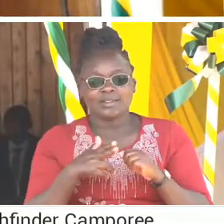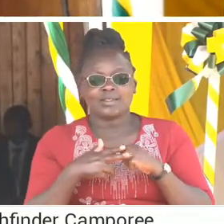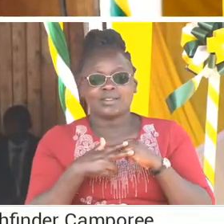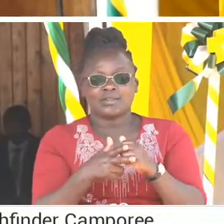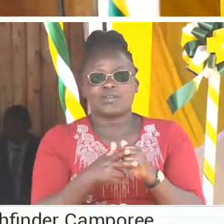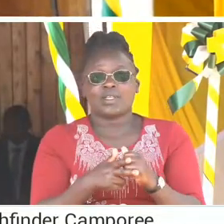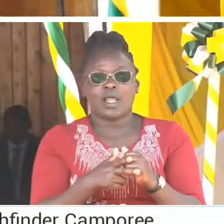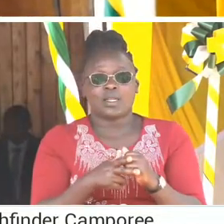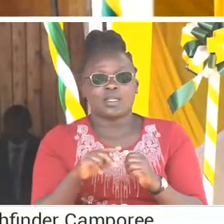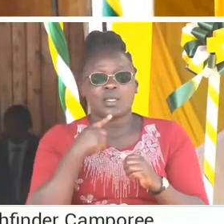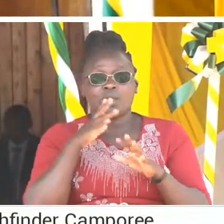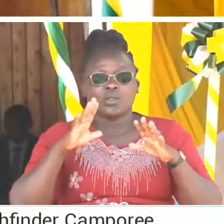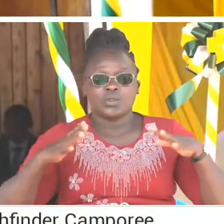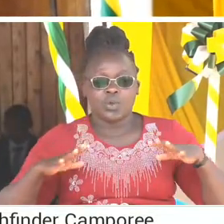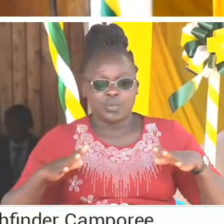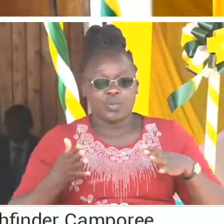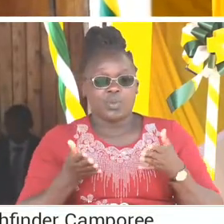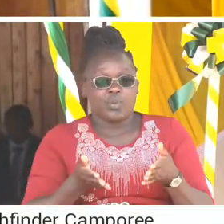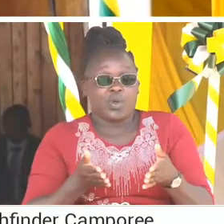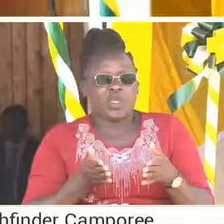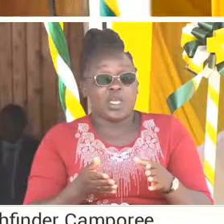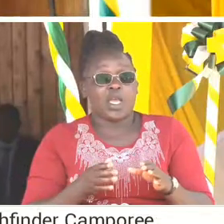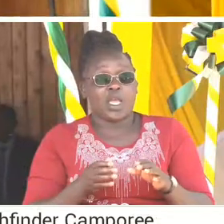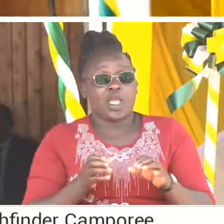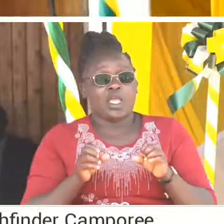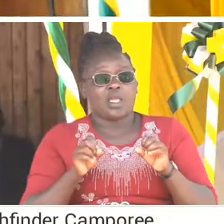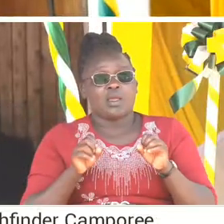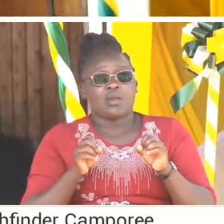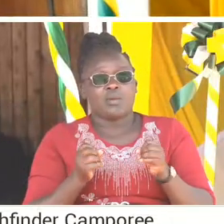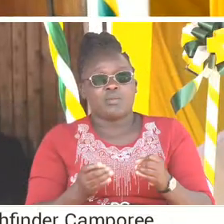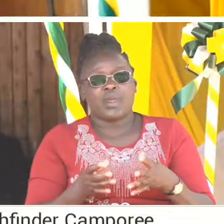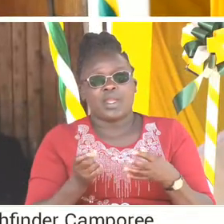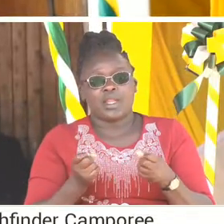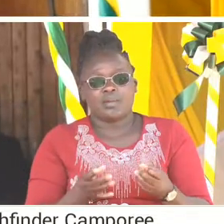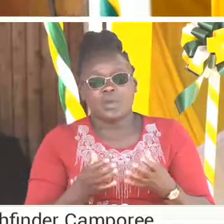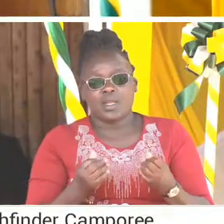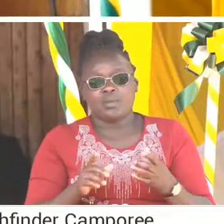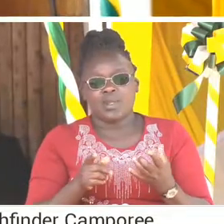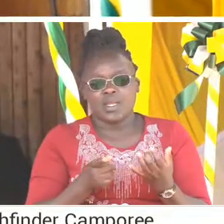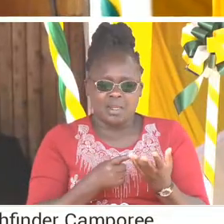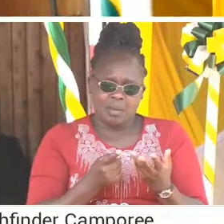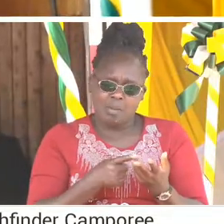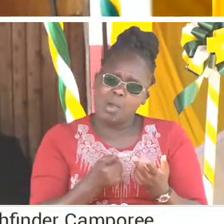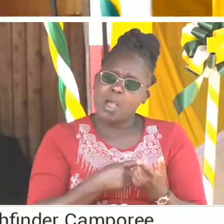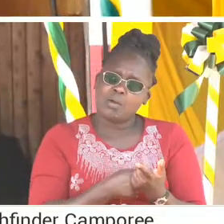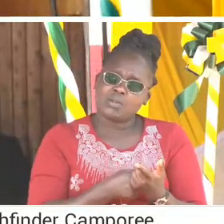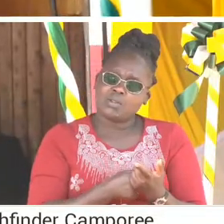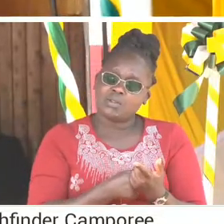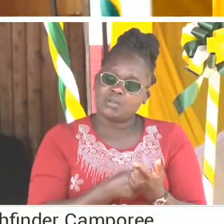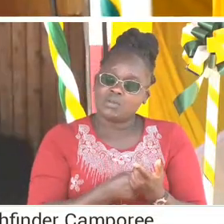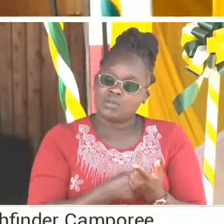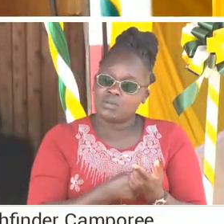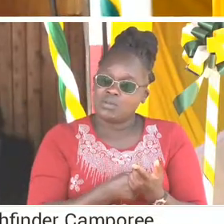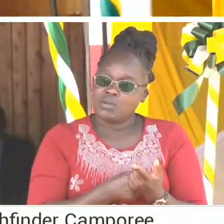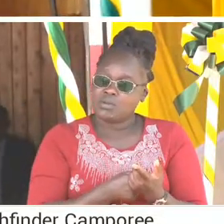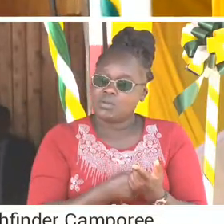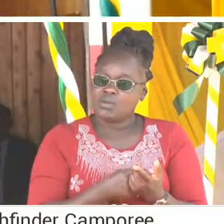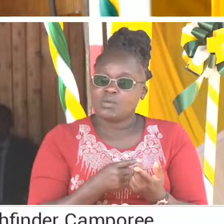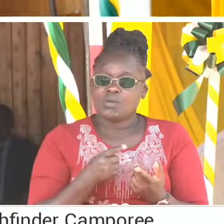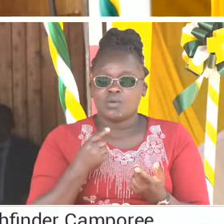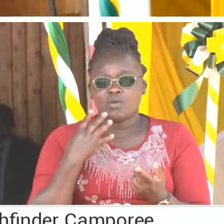tuko hapa kutoka sehemu ya Tinderet, Chepterit, Kaigat na Kapsabet tuko karibu watu